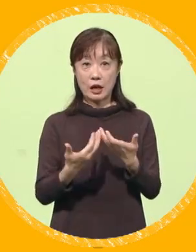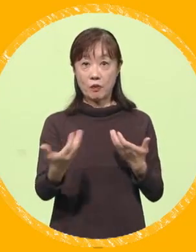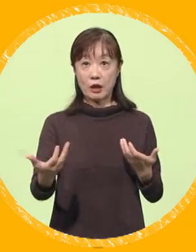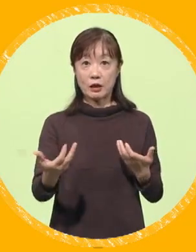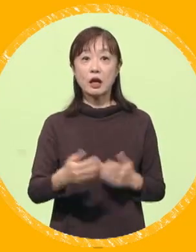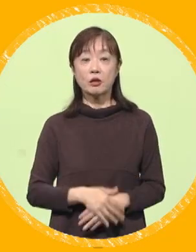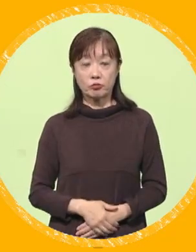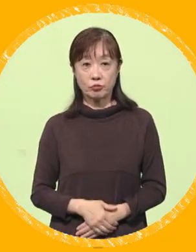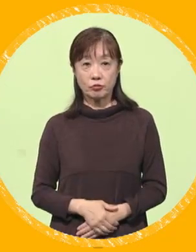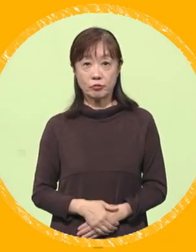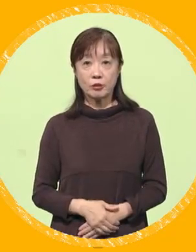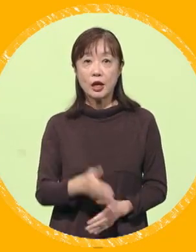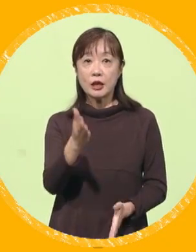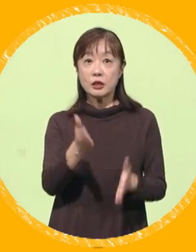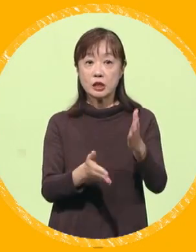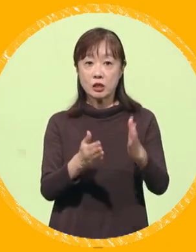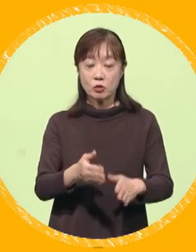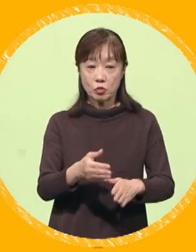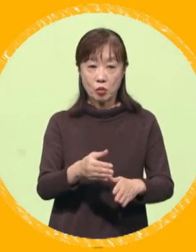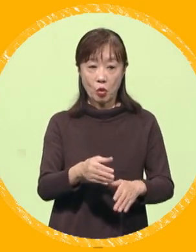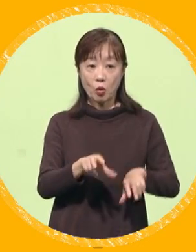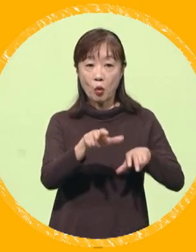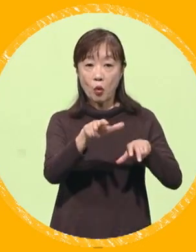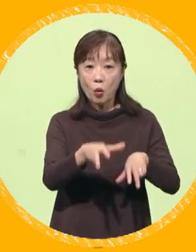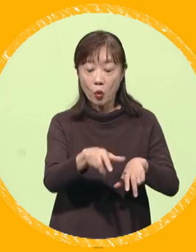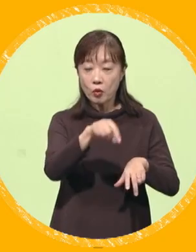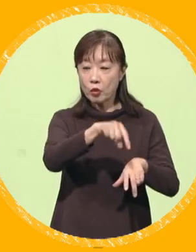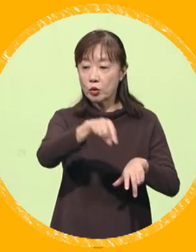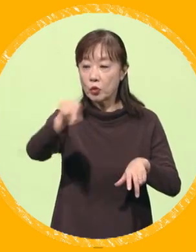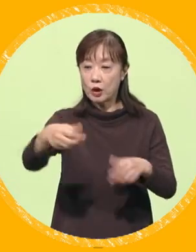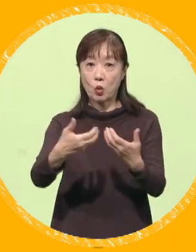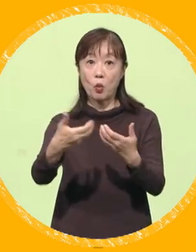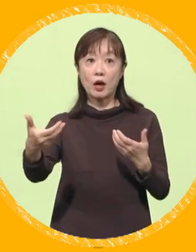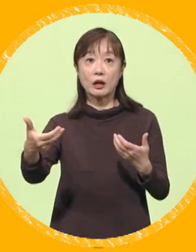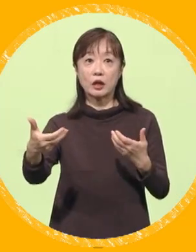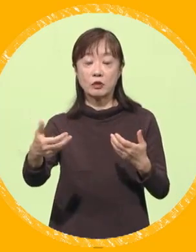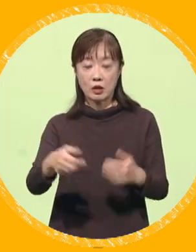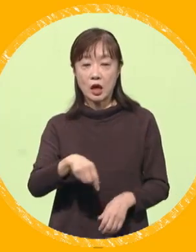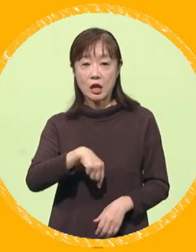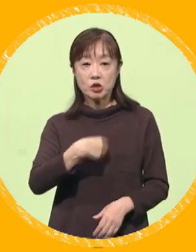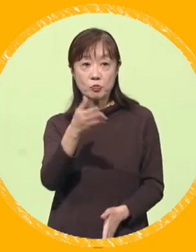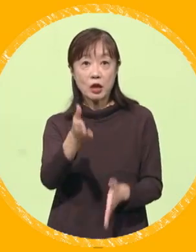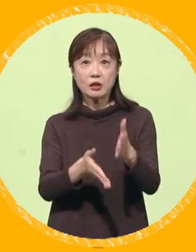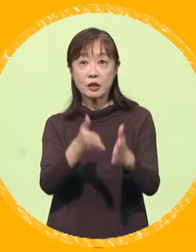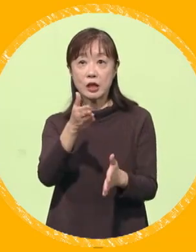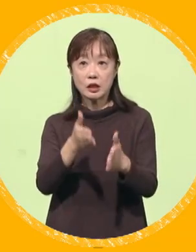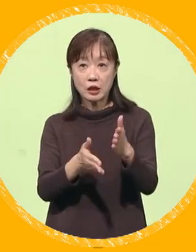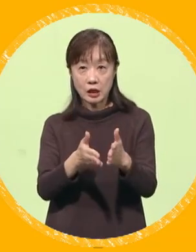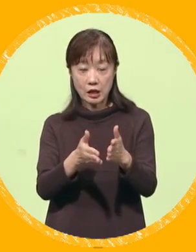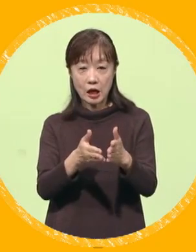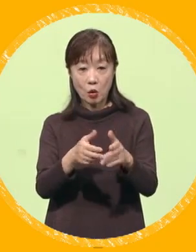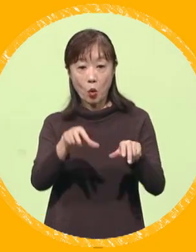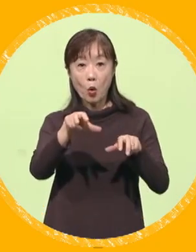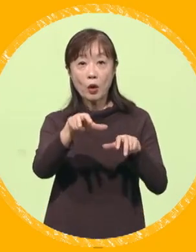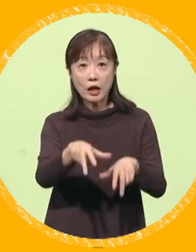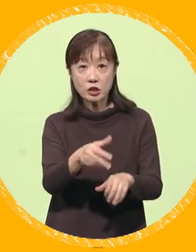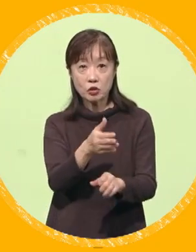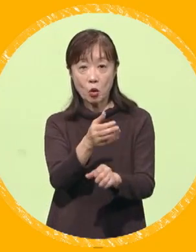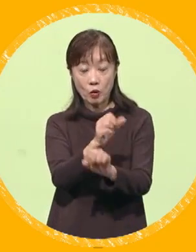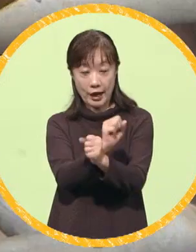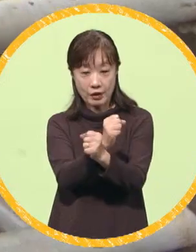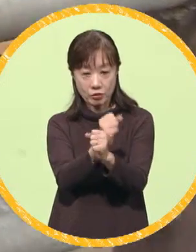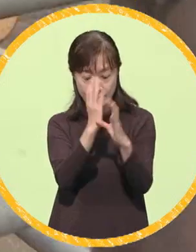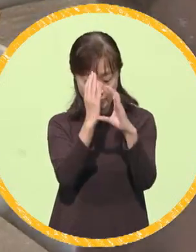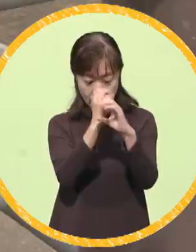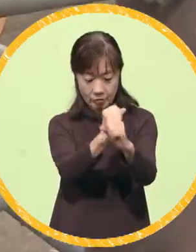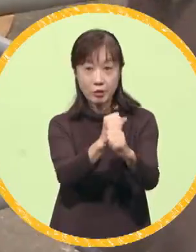部は飼育を担当する家畜ごとにプロジェクト分けすることで、自分が育てる家畜の研究に専念しているんですね。今日は熊井